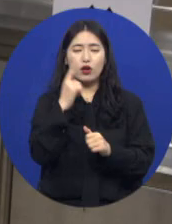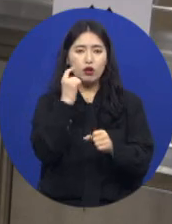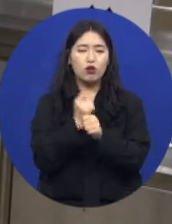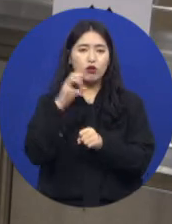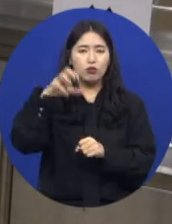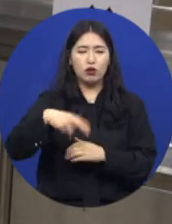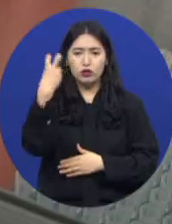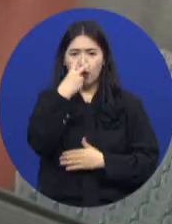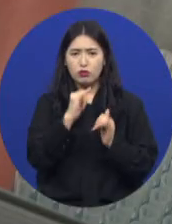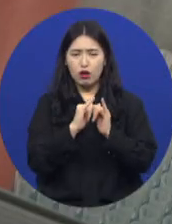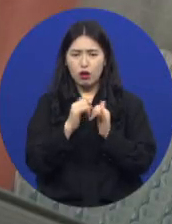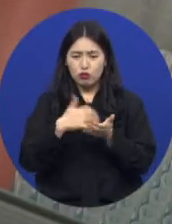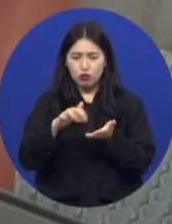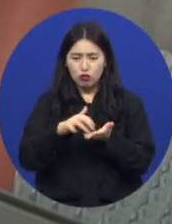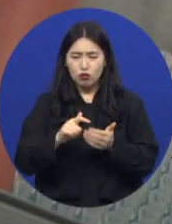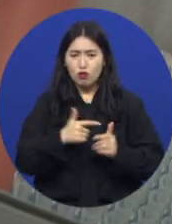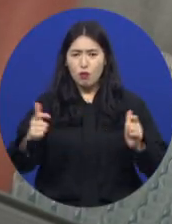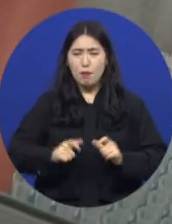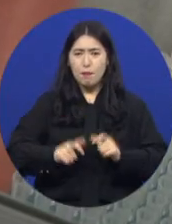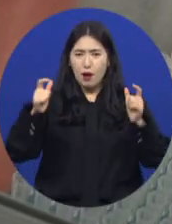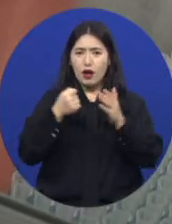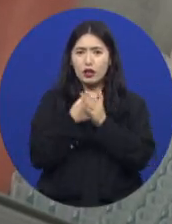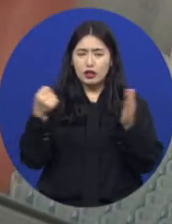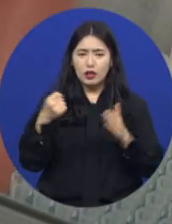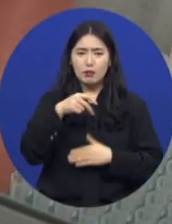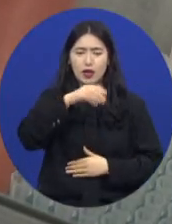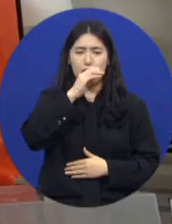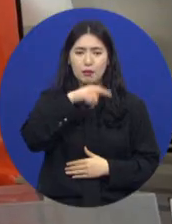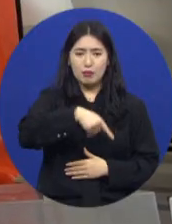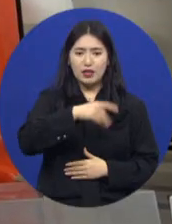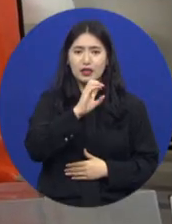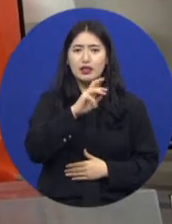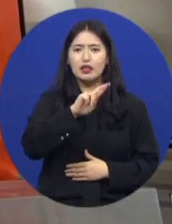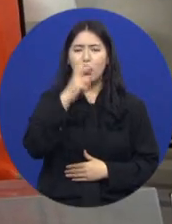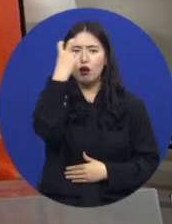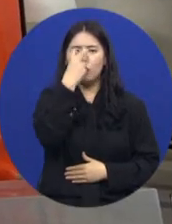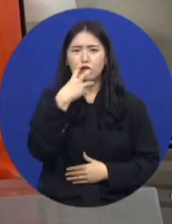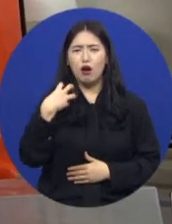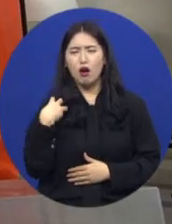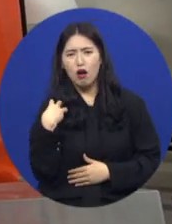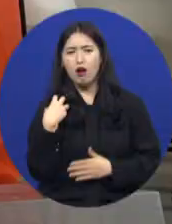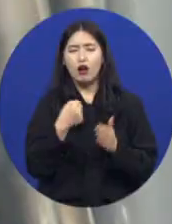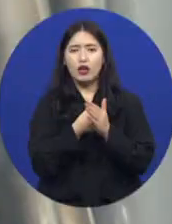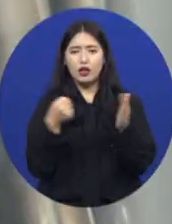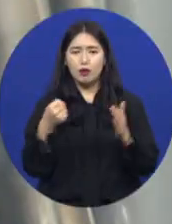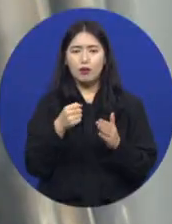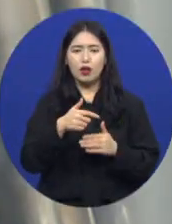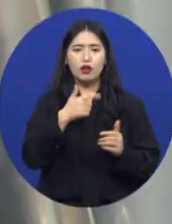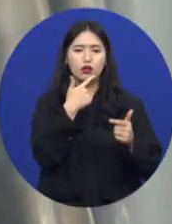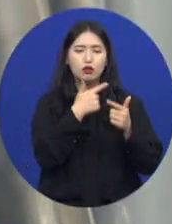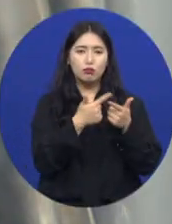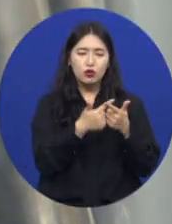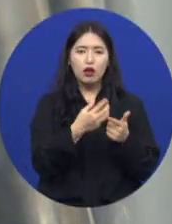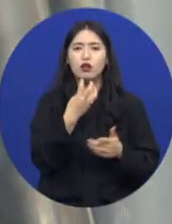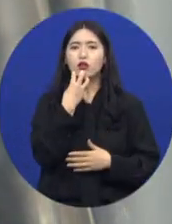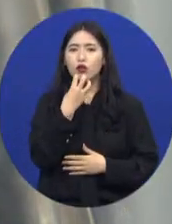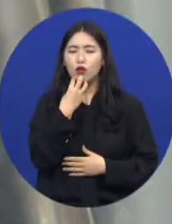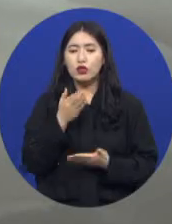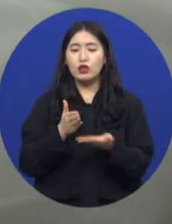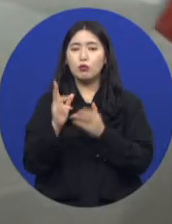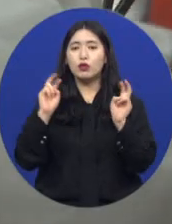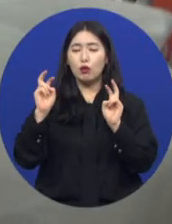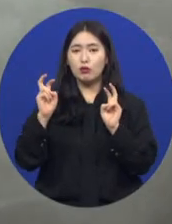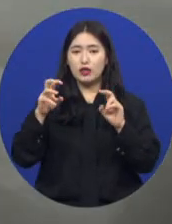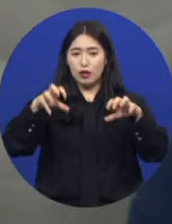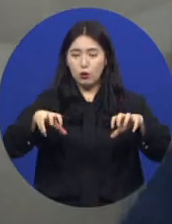검사 인원이 폭증하자 PCR 검사를 감당할 수 없어 서울과 부산의 전문 업체에 항공편으로